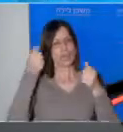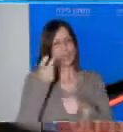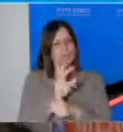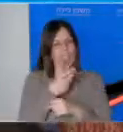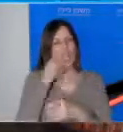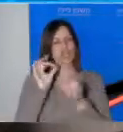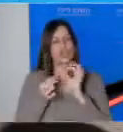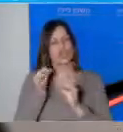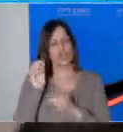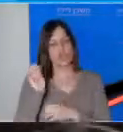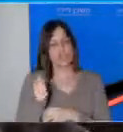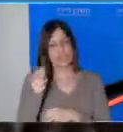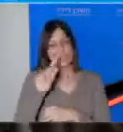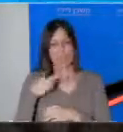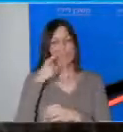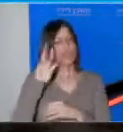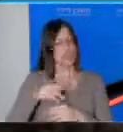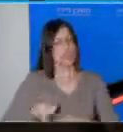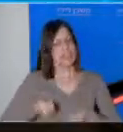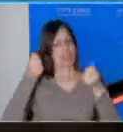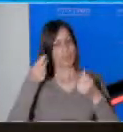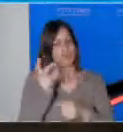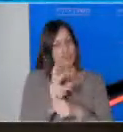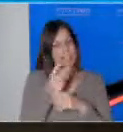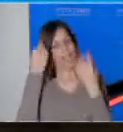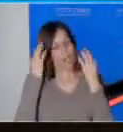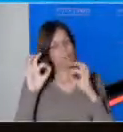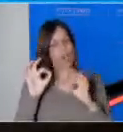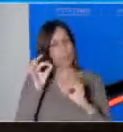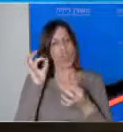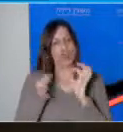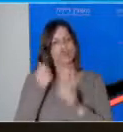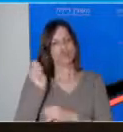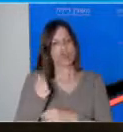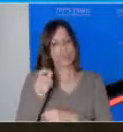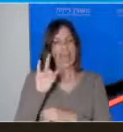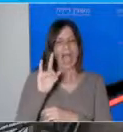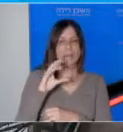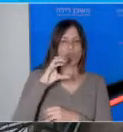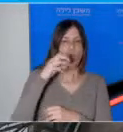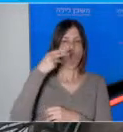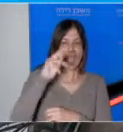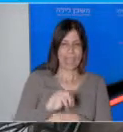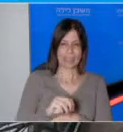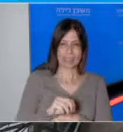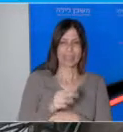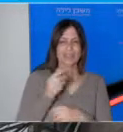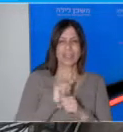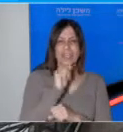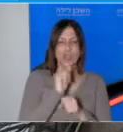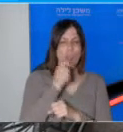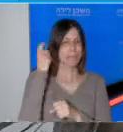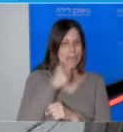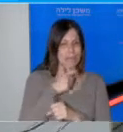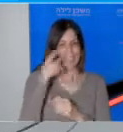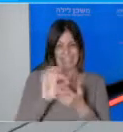בוועדת זיילר קבע שיש תרבות שקר. כבוד השופט, זכרו לברכה, חיים כהן, בעירור פלילי אבו מג'ם, אתה יודע